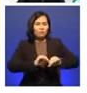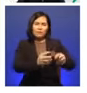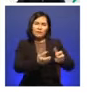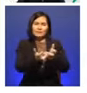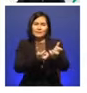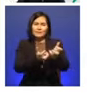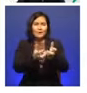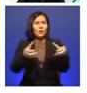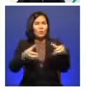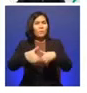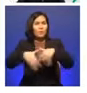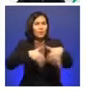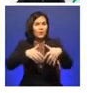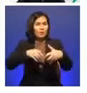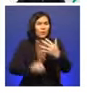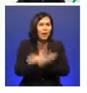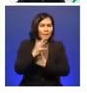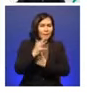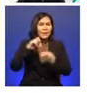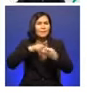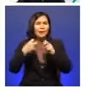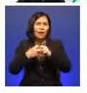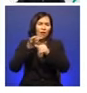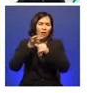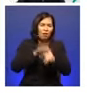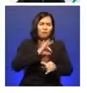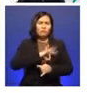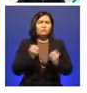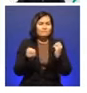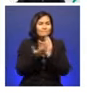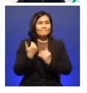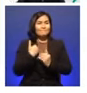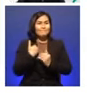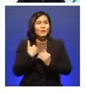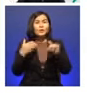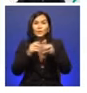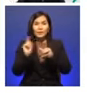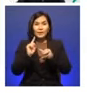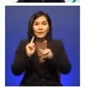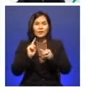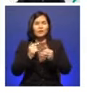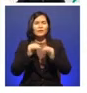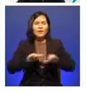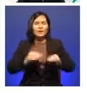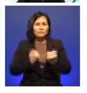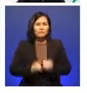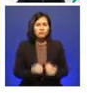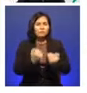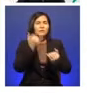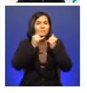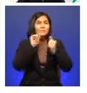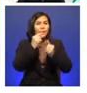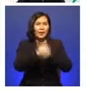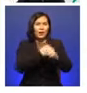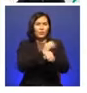ลุ่มแรกๆที่ได้รับผลกระทบมากทีเดียวนะฮะแล้วเราจะพูดถึงเรื่องเด็กแรกเกิดนะครับปัจจุบัน0ถึง6ปีมีจำนวนประมาณ